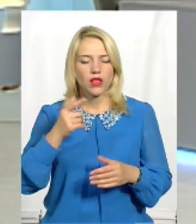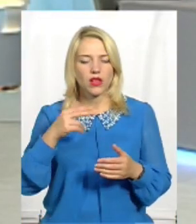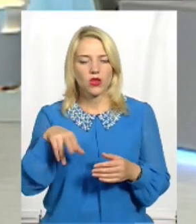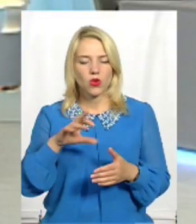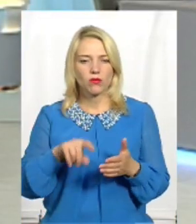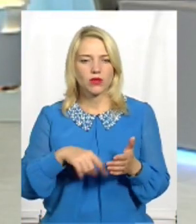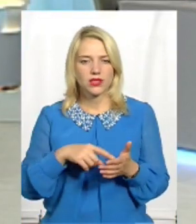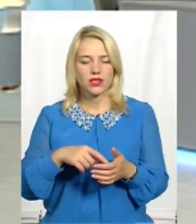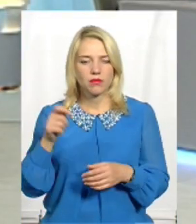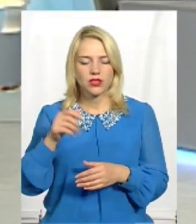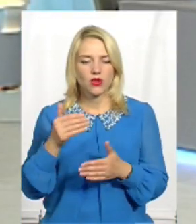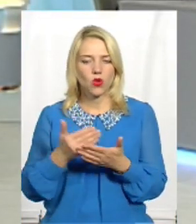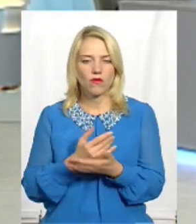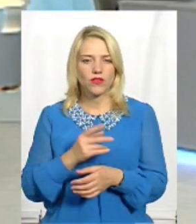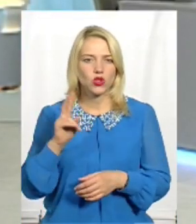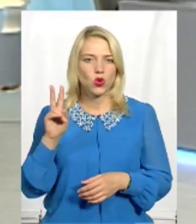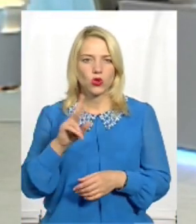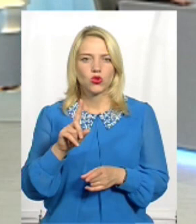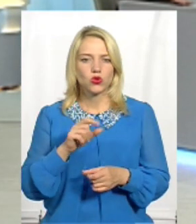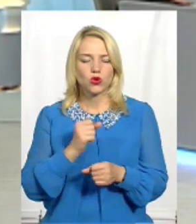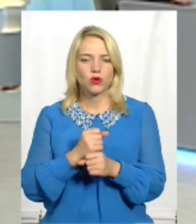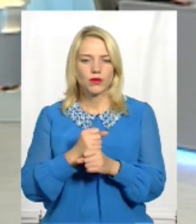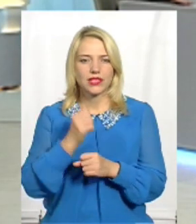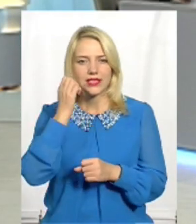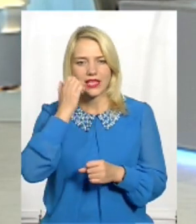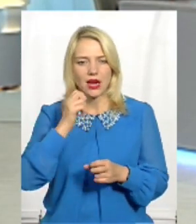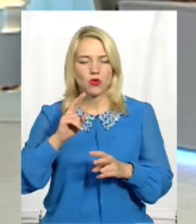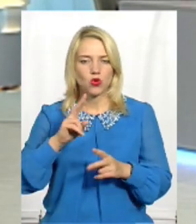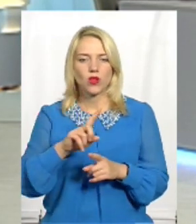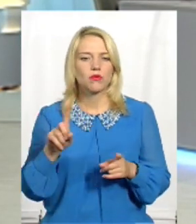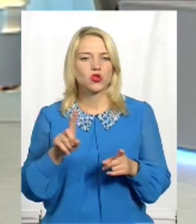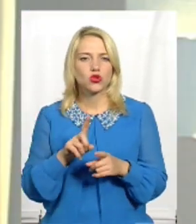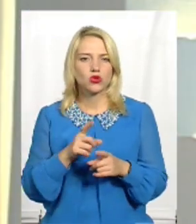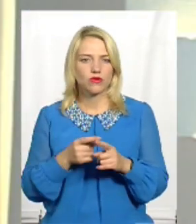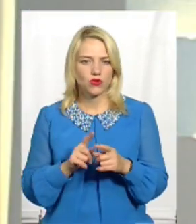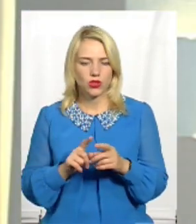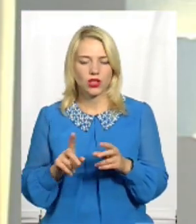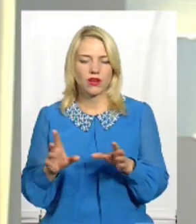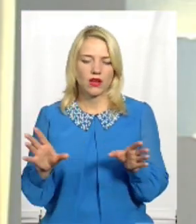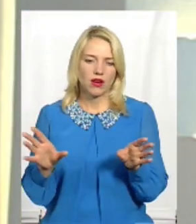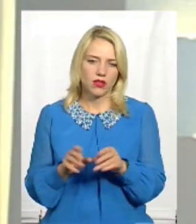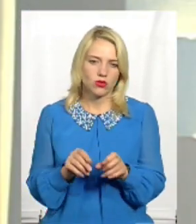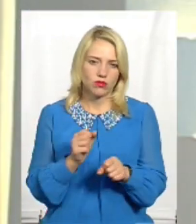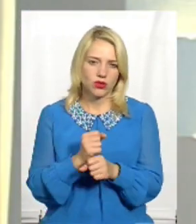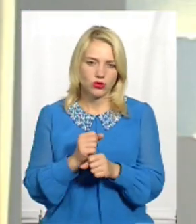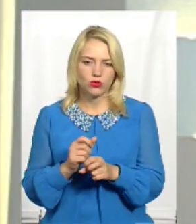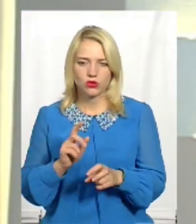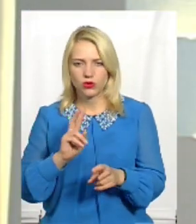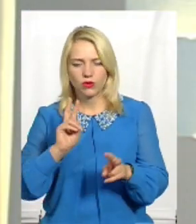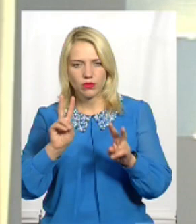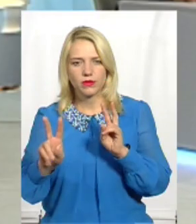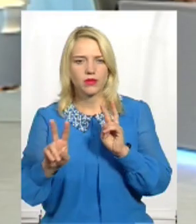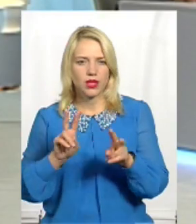коли до міста приїжджають нові тролейбуси, а що робиться зі старими тролейбусами? Чи вони курсують одночасно, чи якось списуєте?